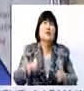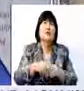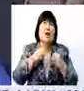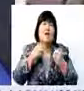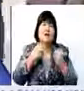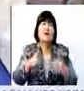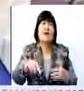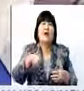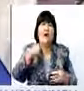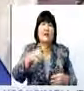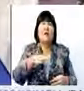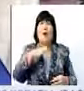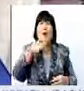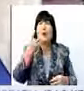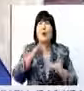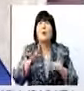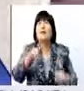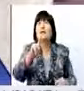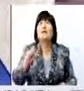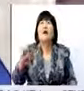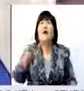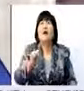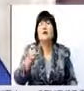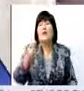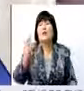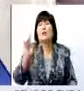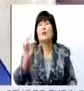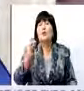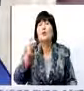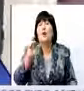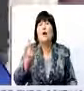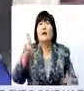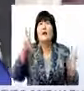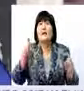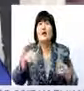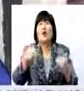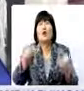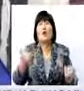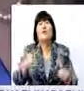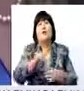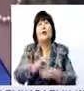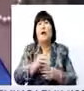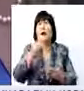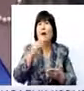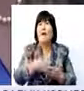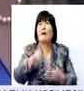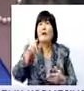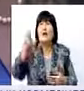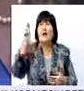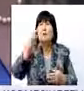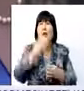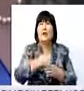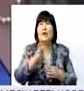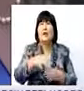жақсылықта айтылып жатады. Көп балалы ана Зинеш Ақжанова нұр шуақты ана аталымы бойынша құрметке бөленді. Ардақты жан білім